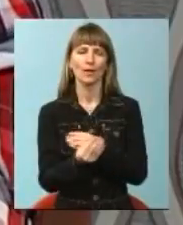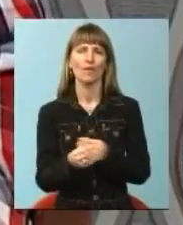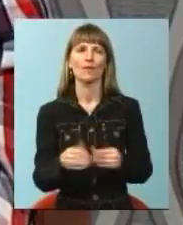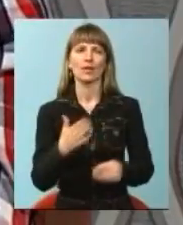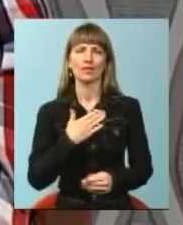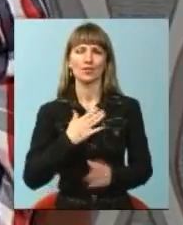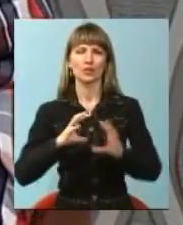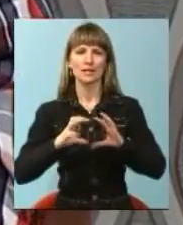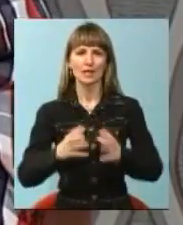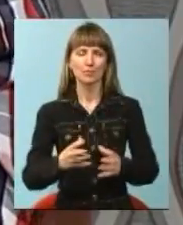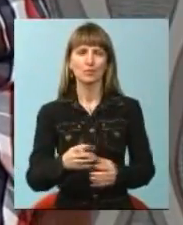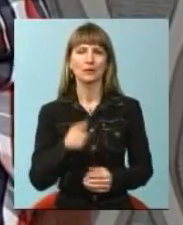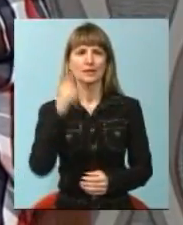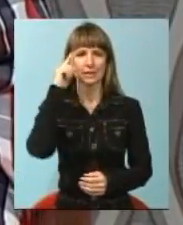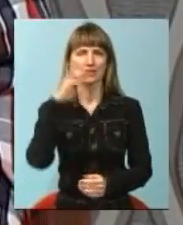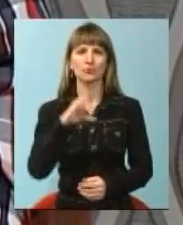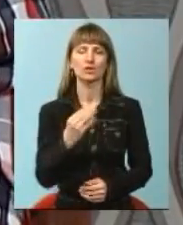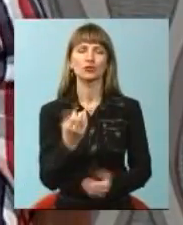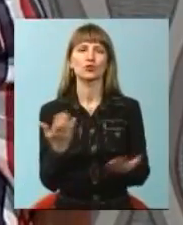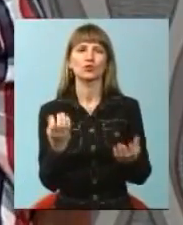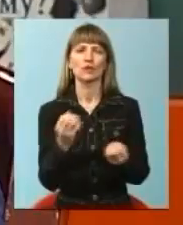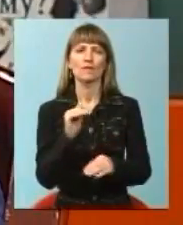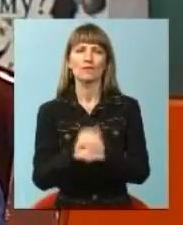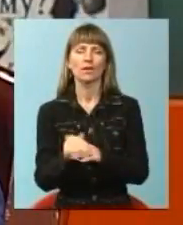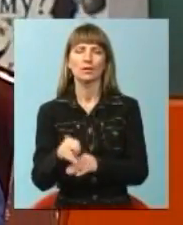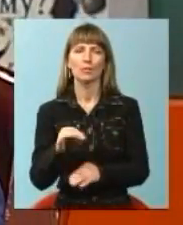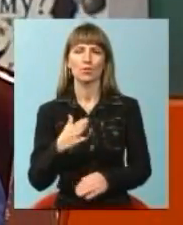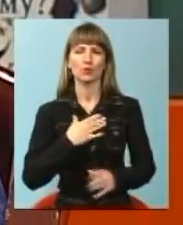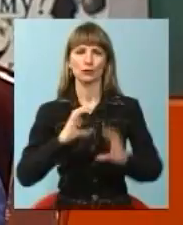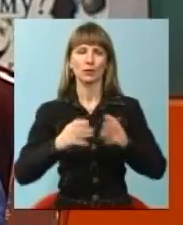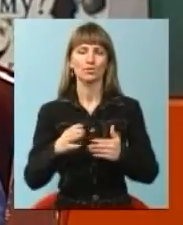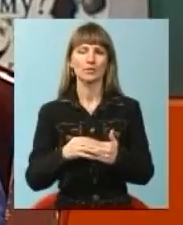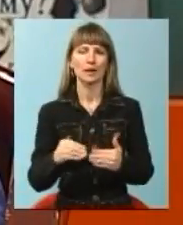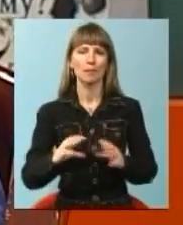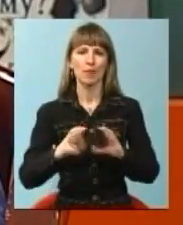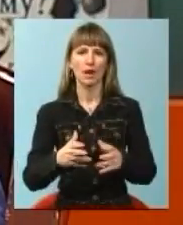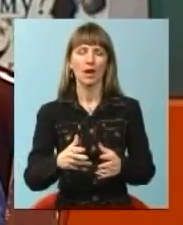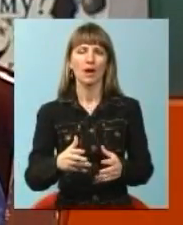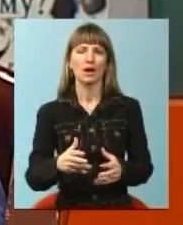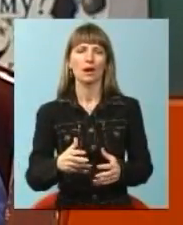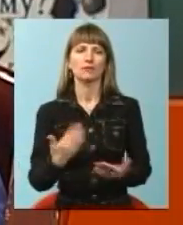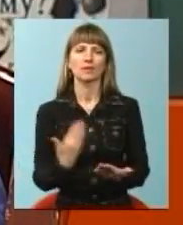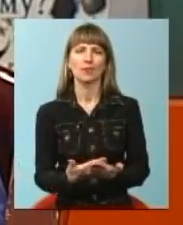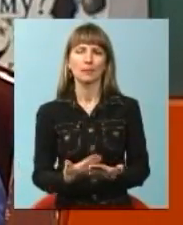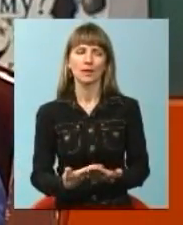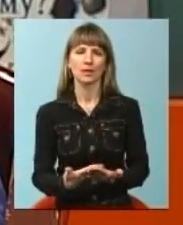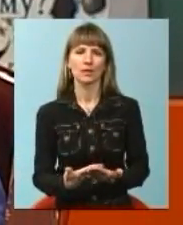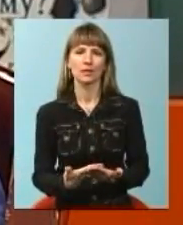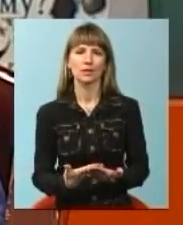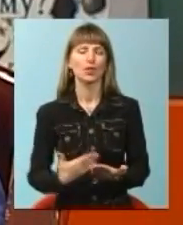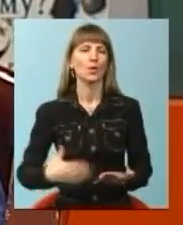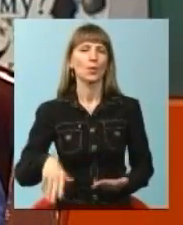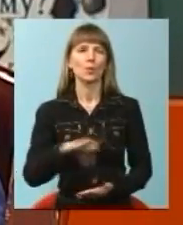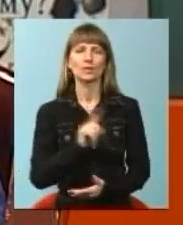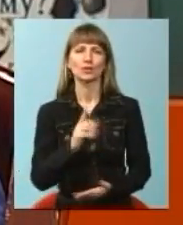сама Земля. А чи тобі, Саша, відомо якісь ще факти про власне нашу планету Земля? Наприклад, усе,